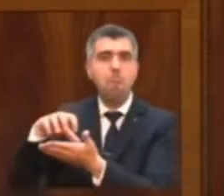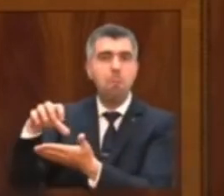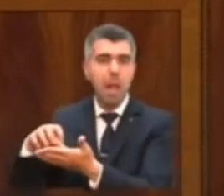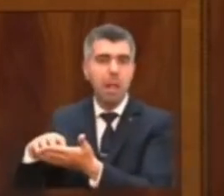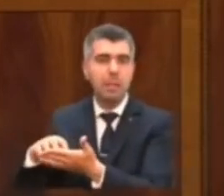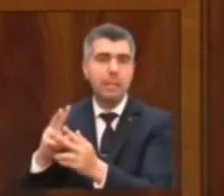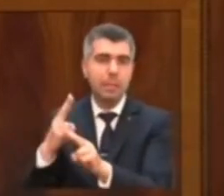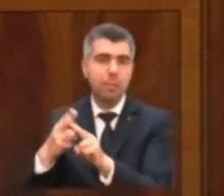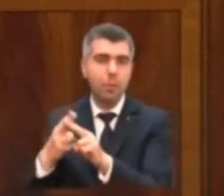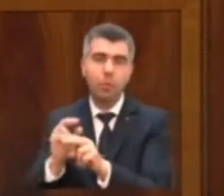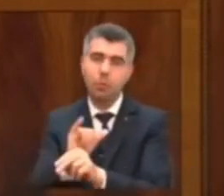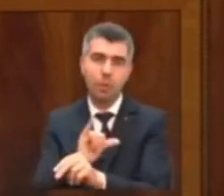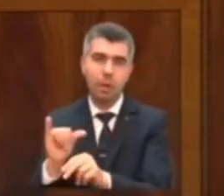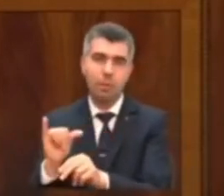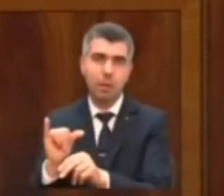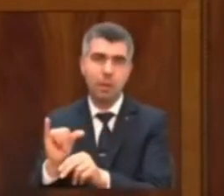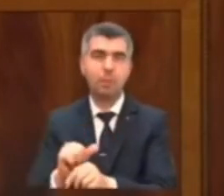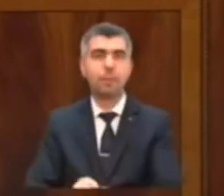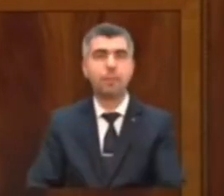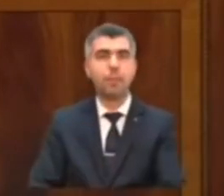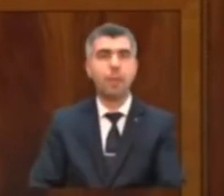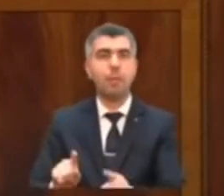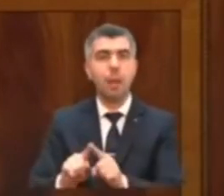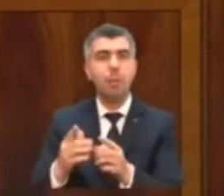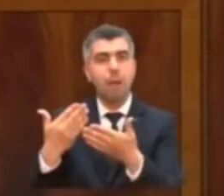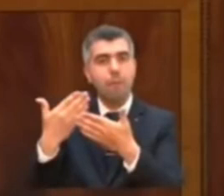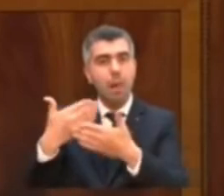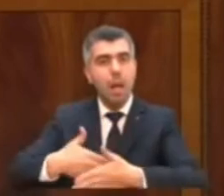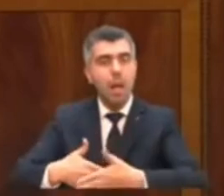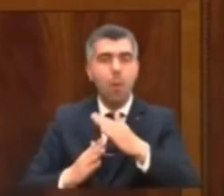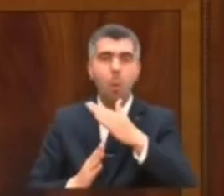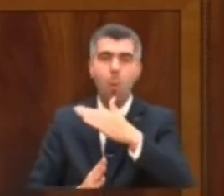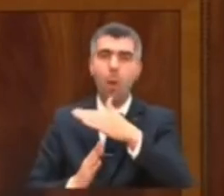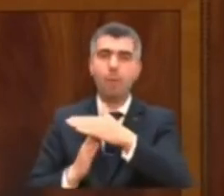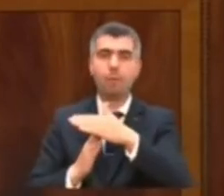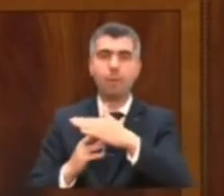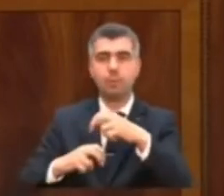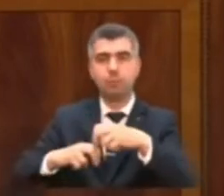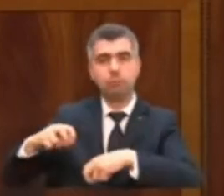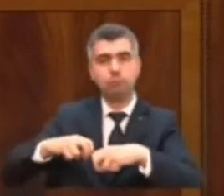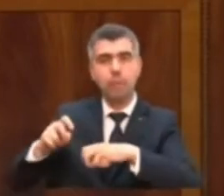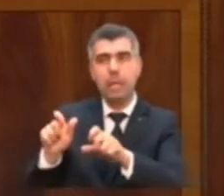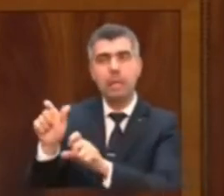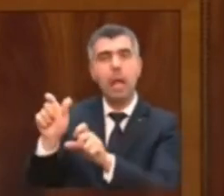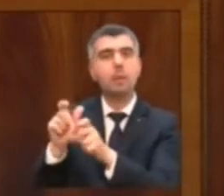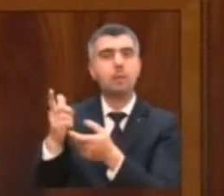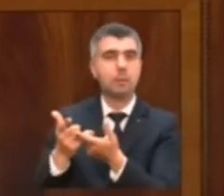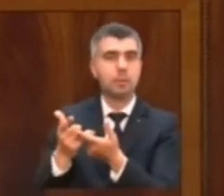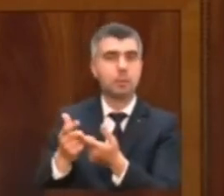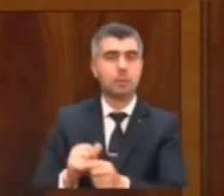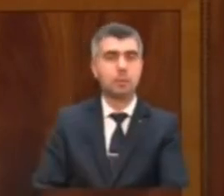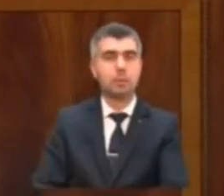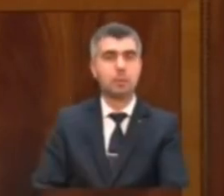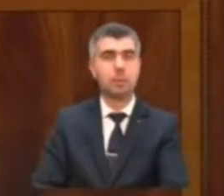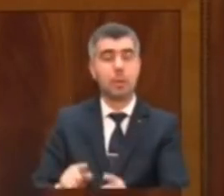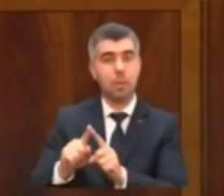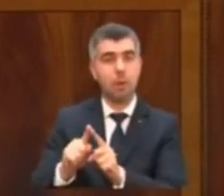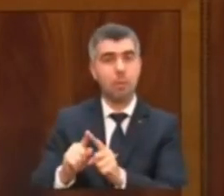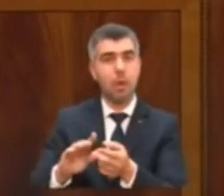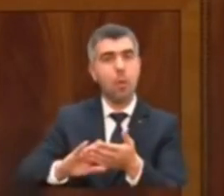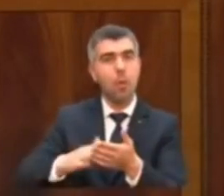ديال الدول، ذهبت إلى هذا الحظر الليلي. علاش؟ لأن الحركة ديال الاقتصاد وديال